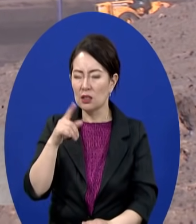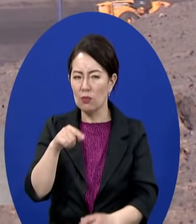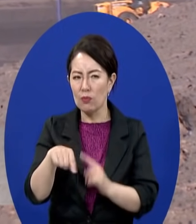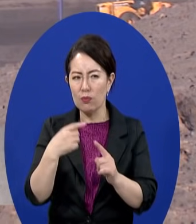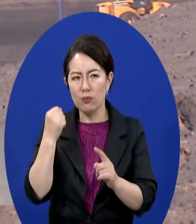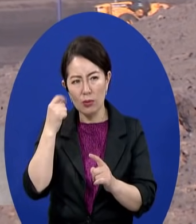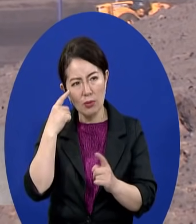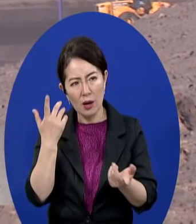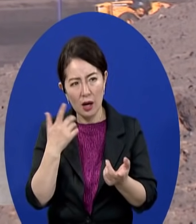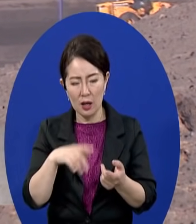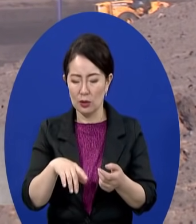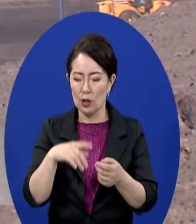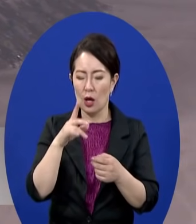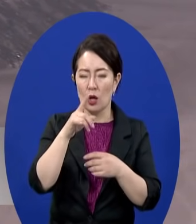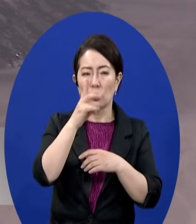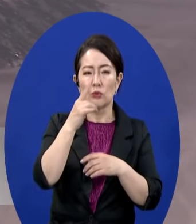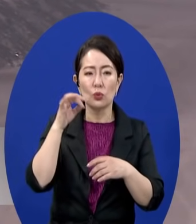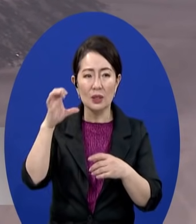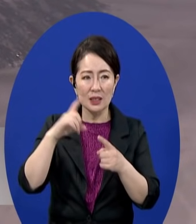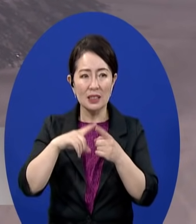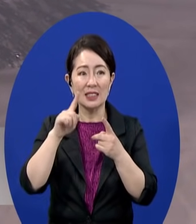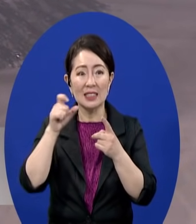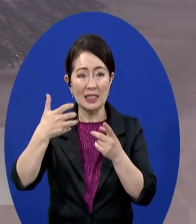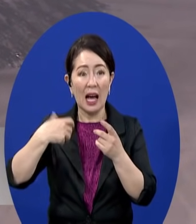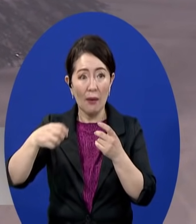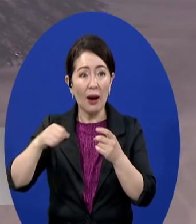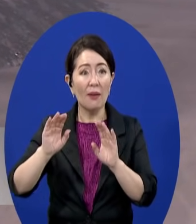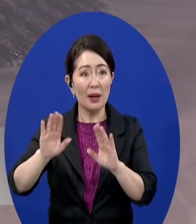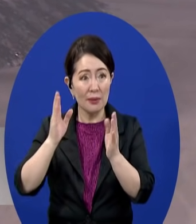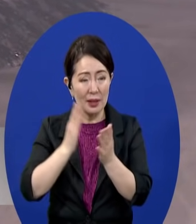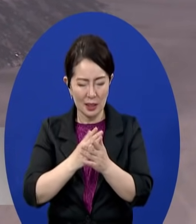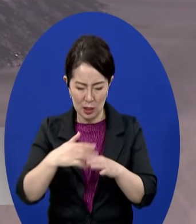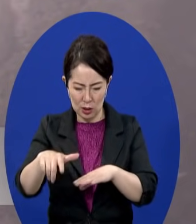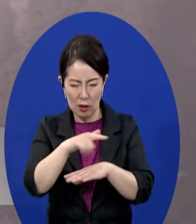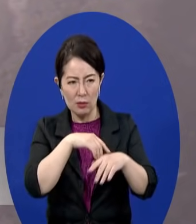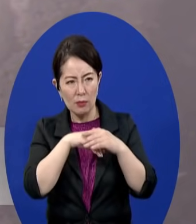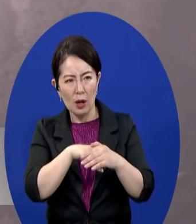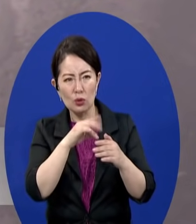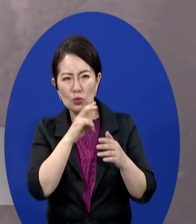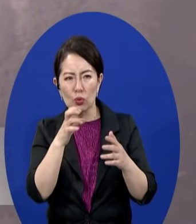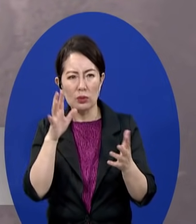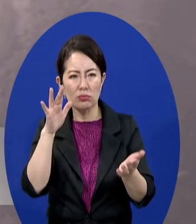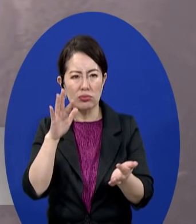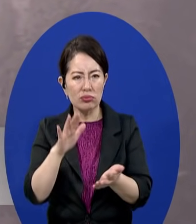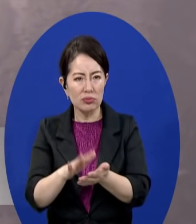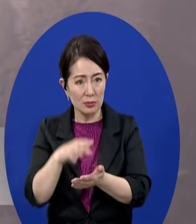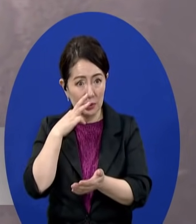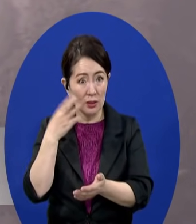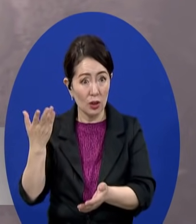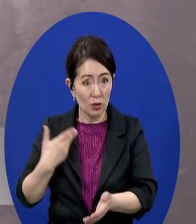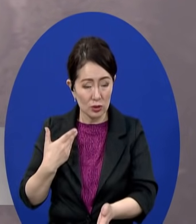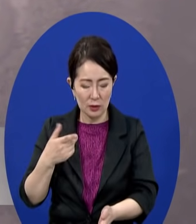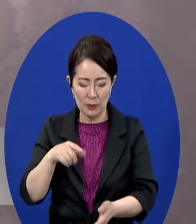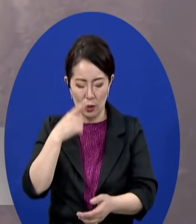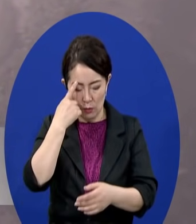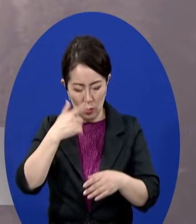захиалагч болох манай өмнөд хөршийн нүүрс зэсийн эрэлт хэрэгцээ өдрөөс өдөрт нэмэгцээр байна. Агуулгах дах нүүрсний нөөц багассан гэдгийг албаныхан мэдээллээ. Тиймээс манай